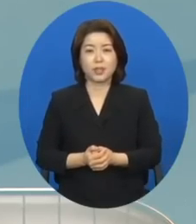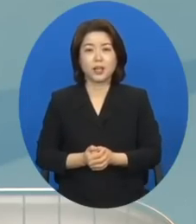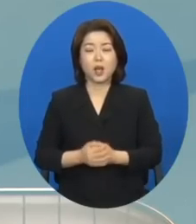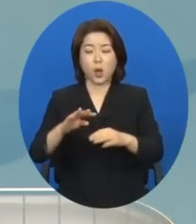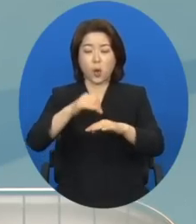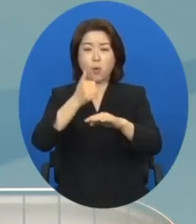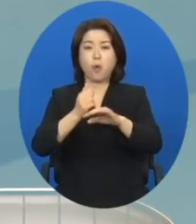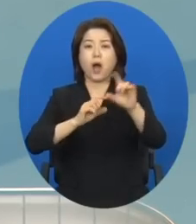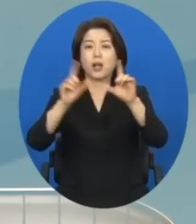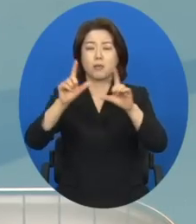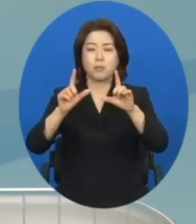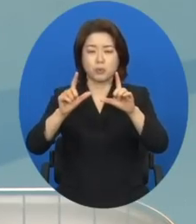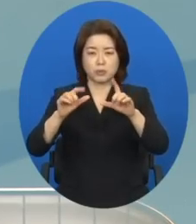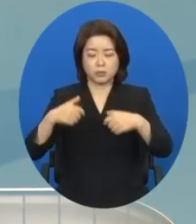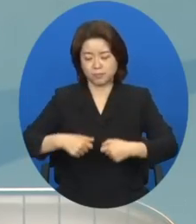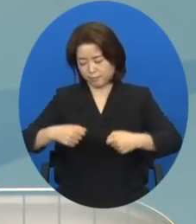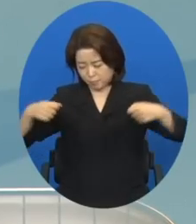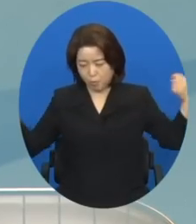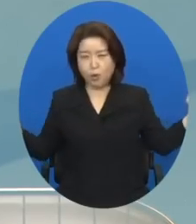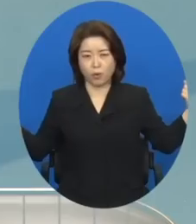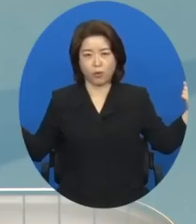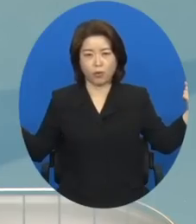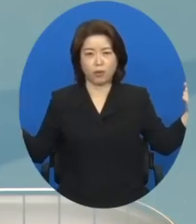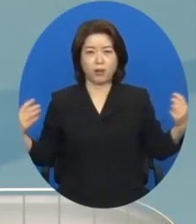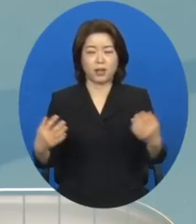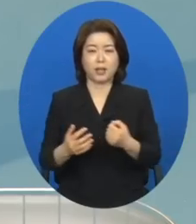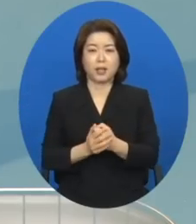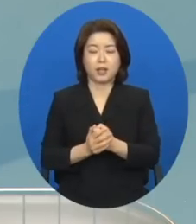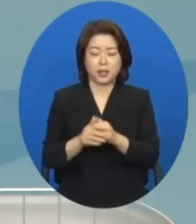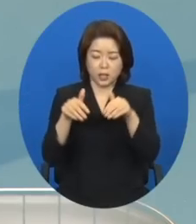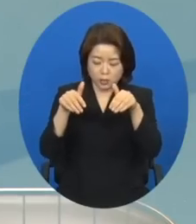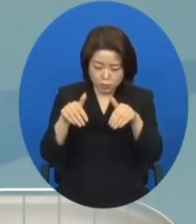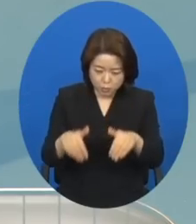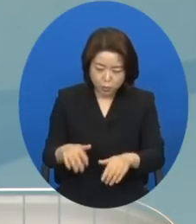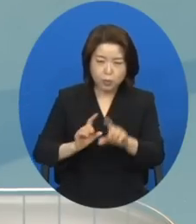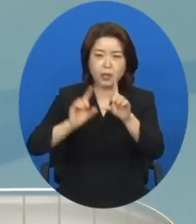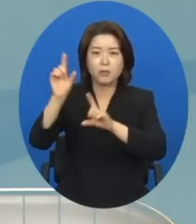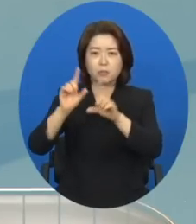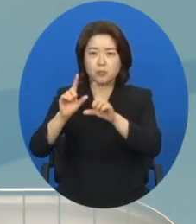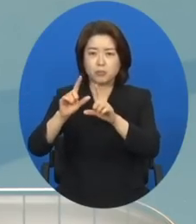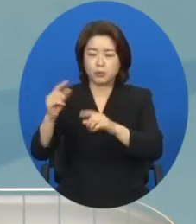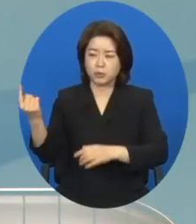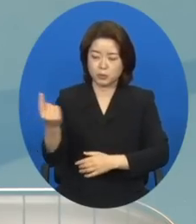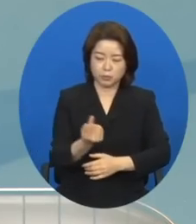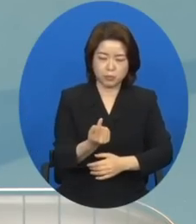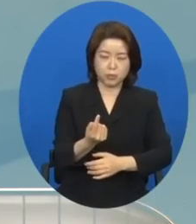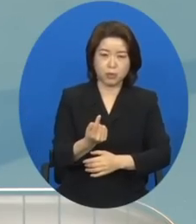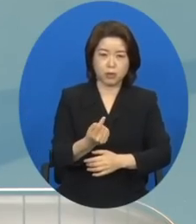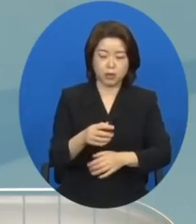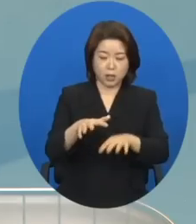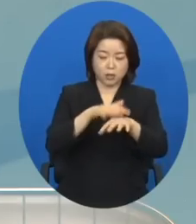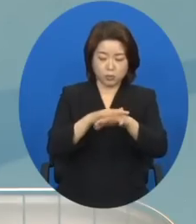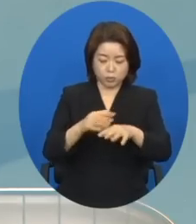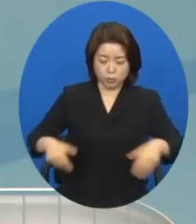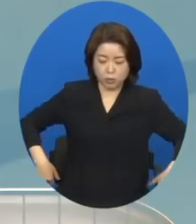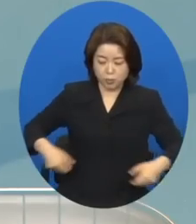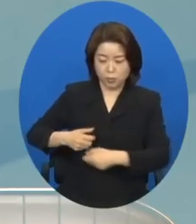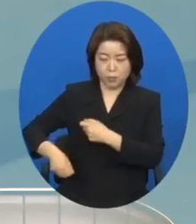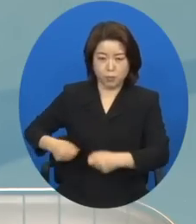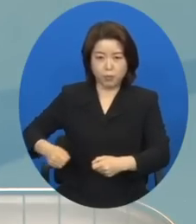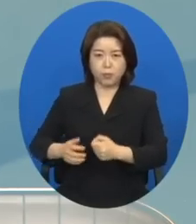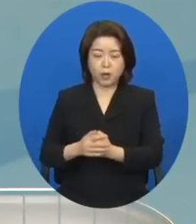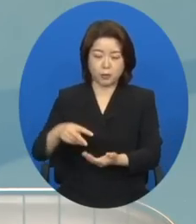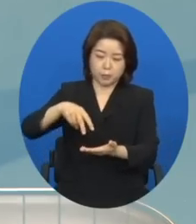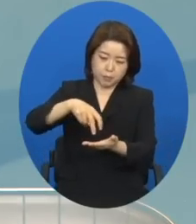왕의 모습의 모습을 다 버리시고 종의 모습으로 허리에 수건을 두르고 제자들의